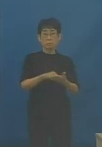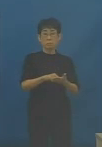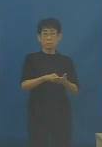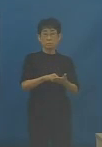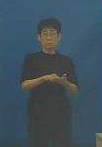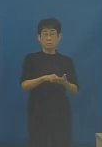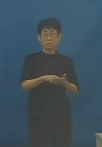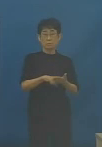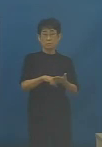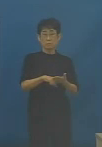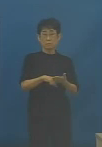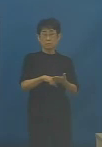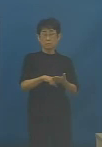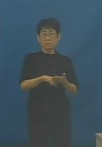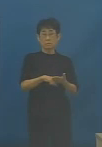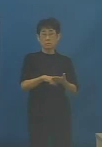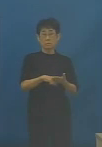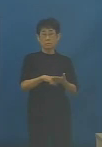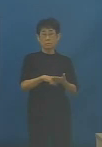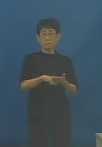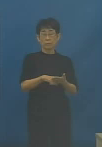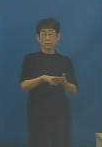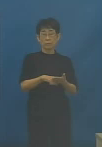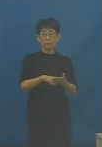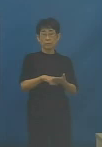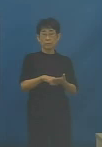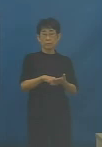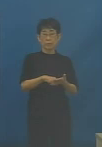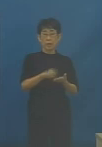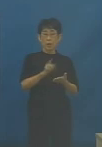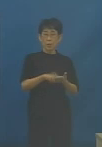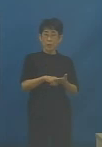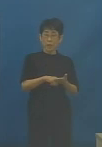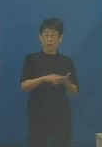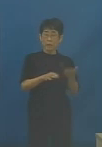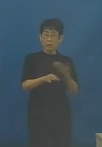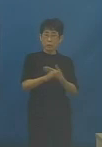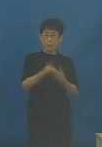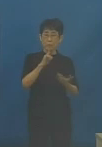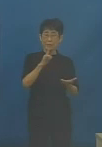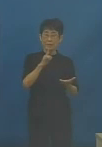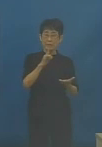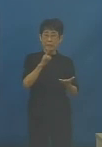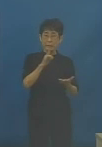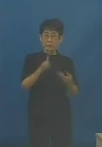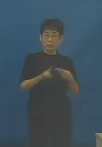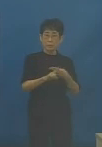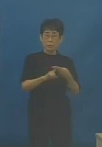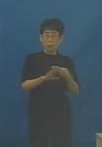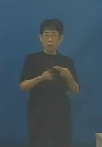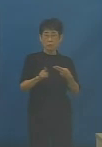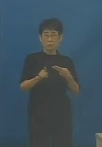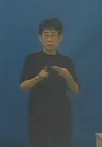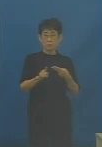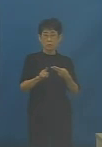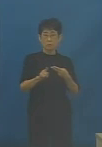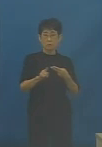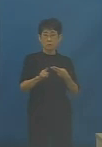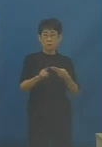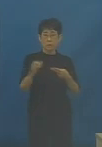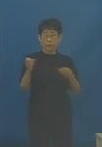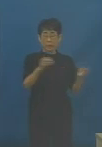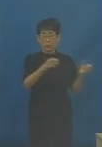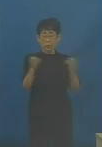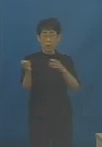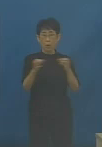にその中でこう、まあ、何ですかね、メッセージ機能みたいなのがあるんですね。メッセージ機能、会話をするため